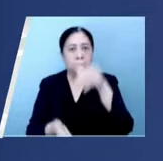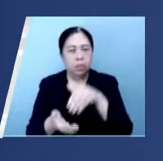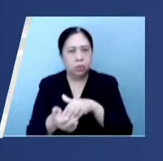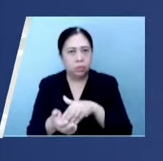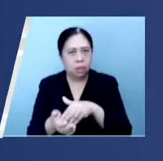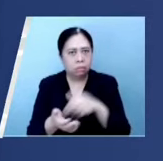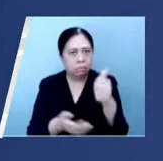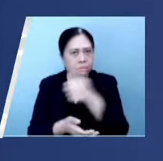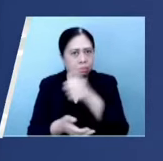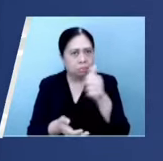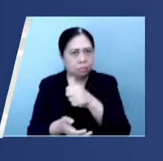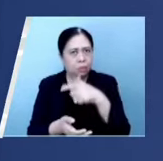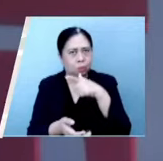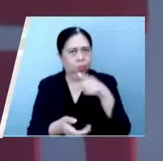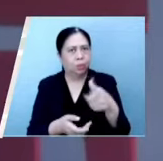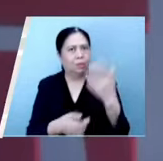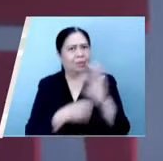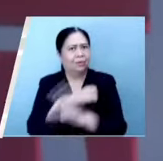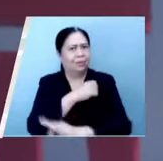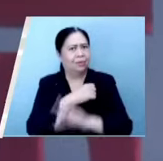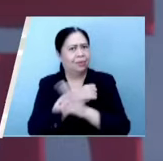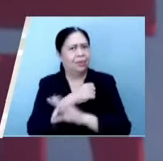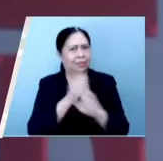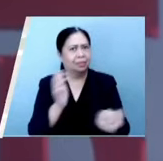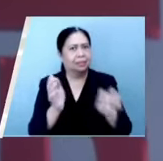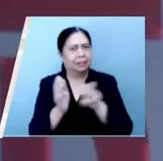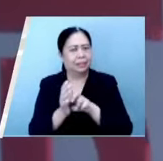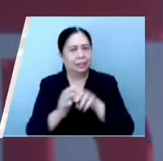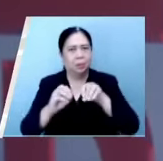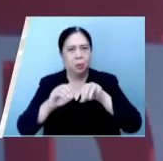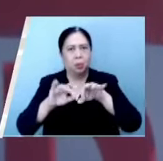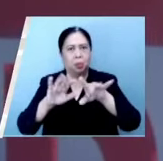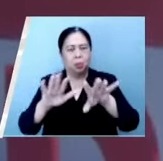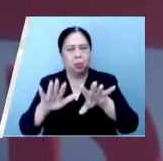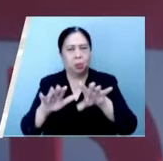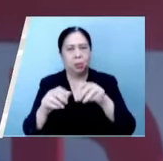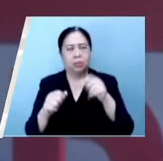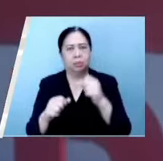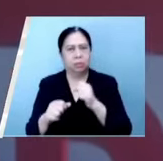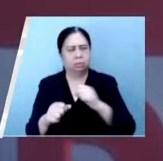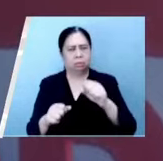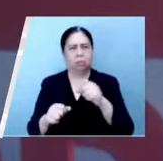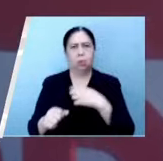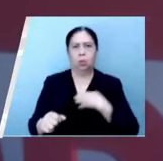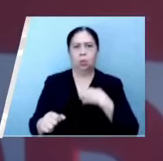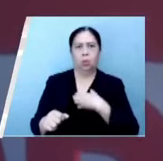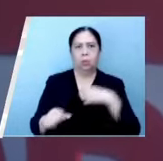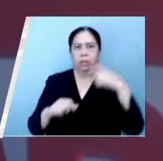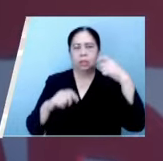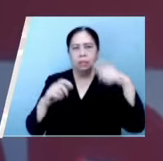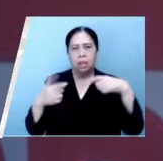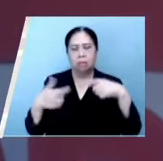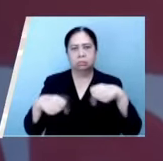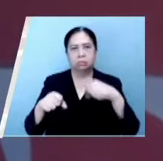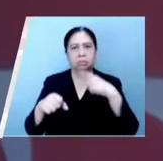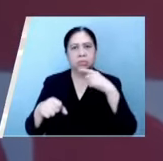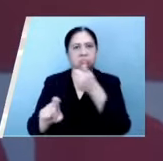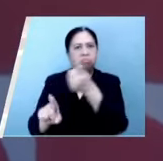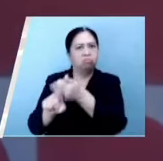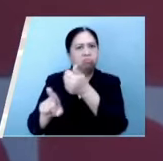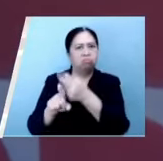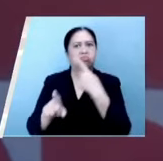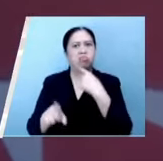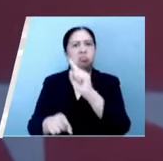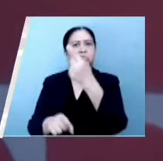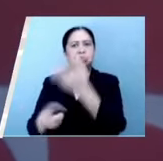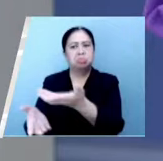sa pasahero nitong dayuhan. Ang viral na ngayong video, pinalaga ng driver ang nais sa kanyang dayuhan umano ang nag-alok